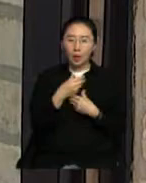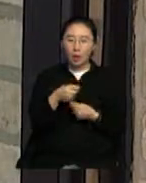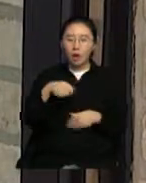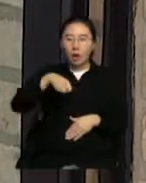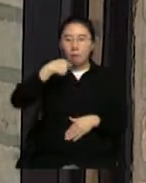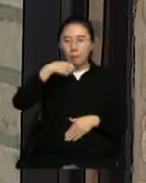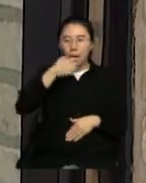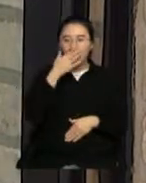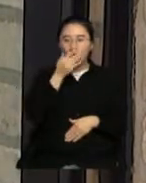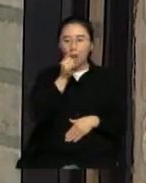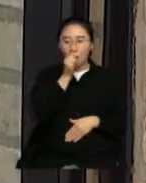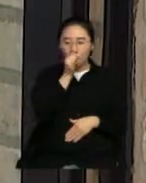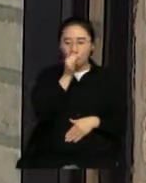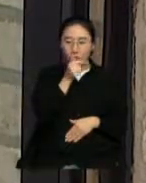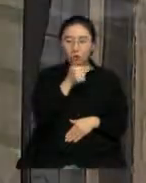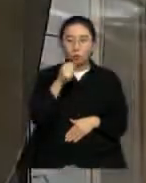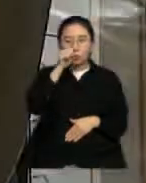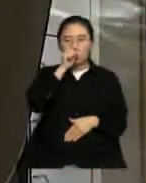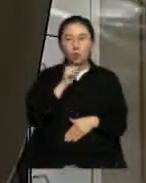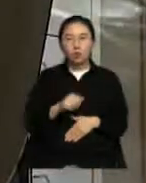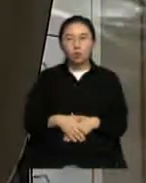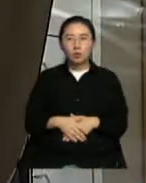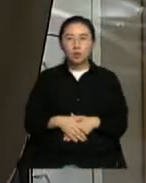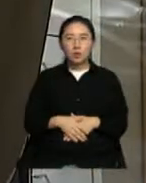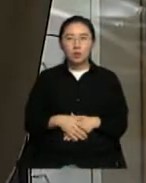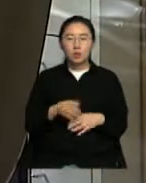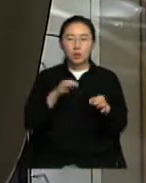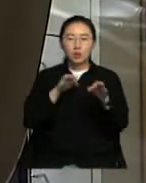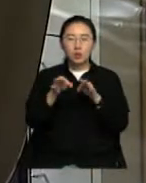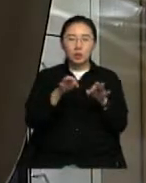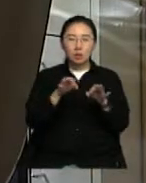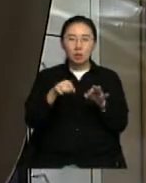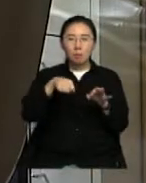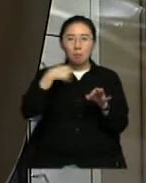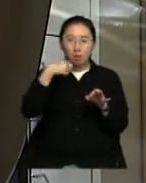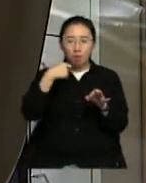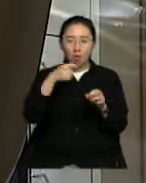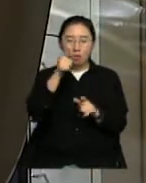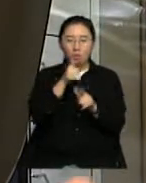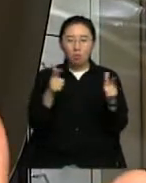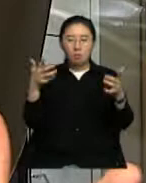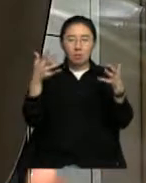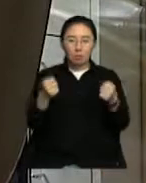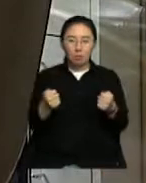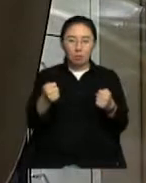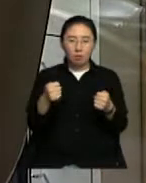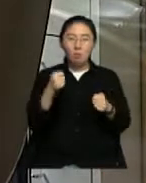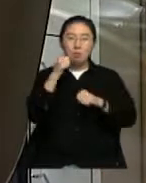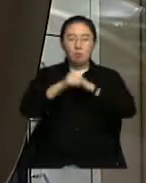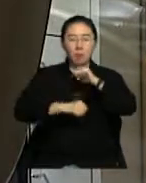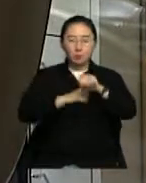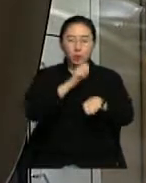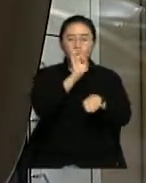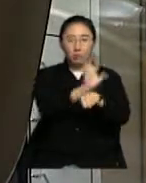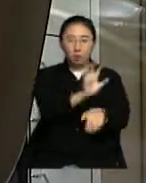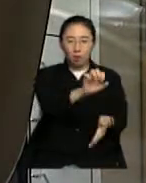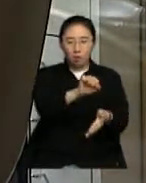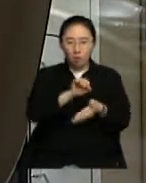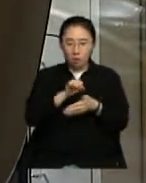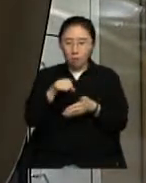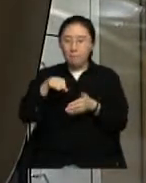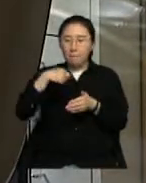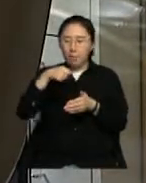먹을 수 있어서 저희는 참 좋아요. 시장에 저희 뭐 먹거리가 많지 않습니까? 그 먹거리를 아무 때나 사가지고 와서 여기서 먹을 수